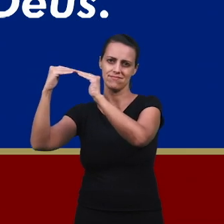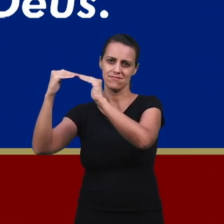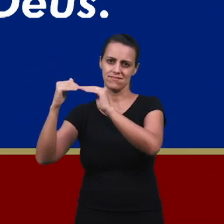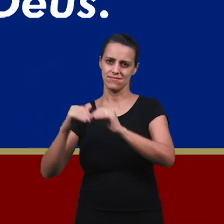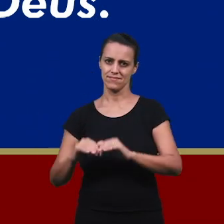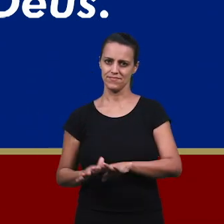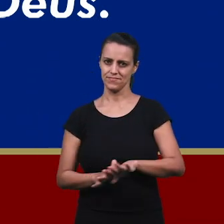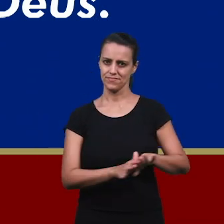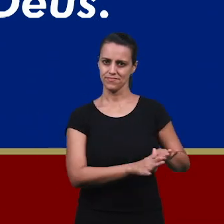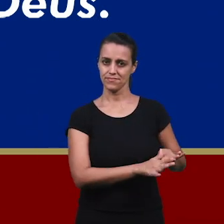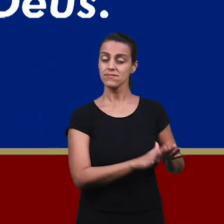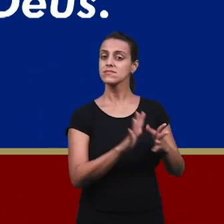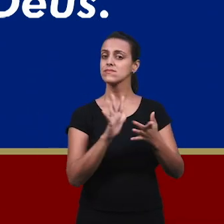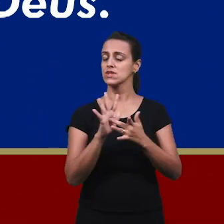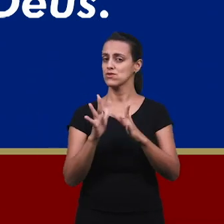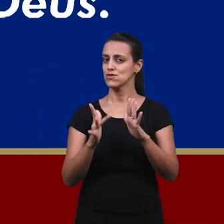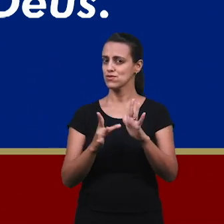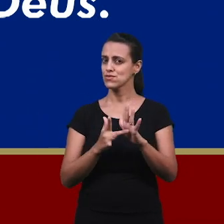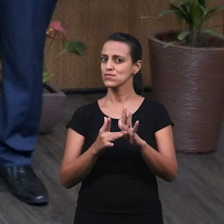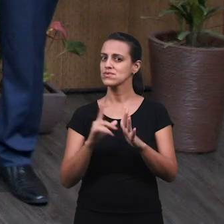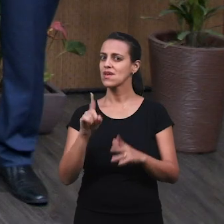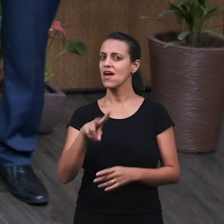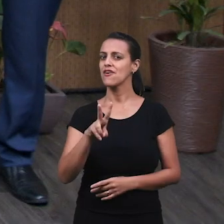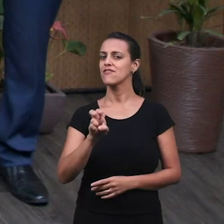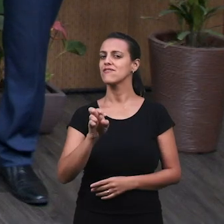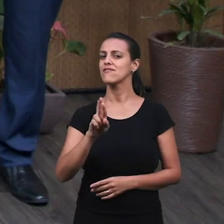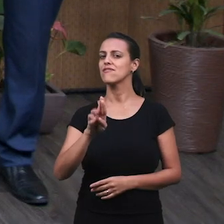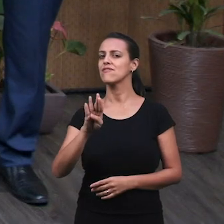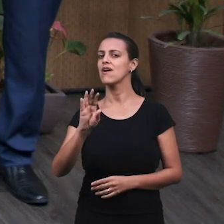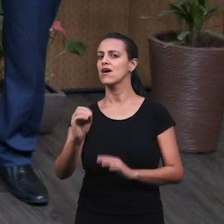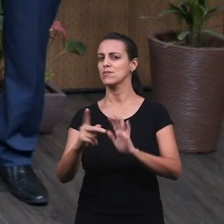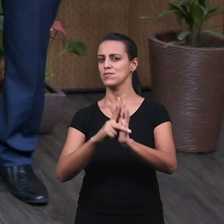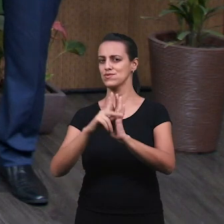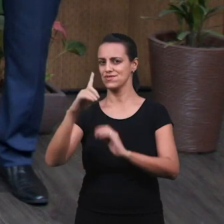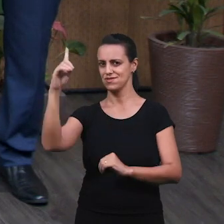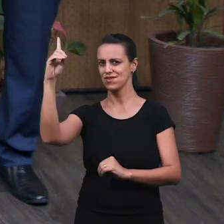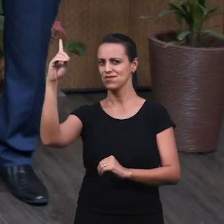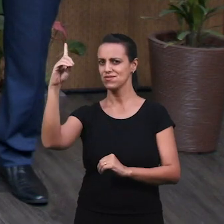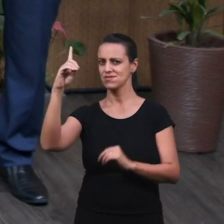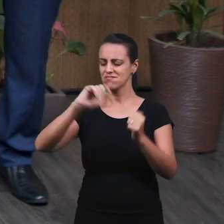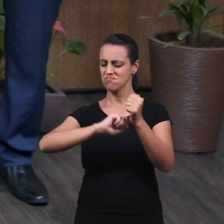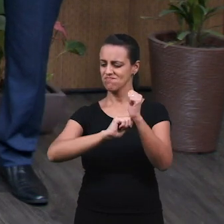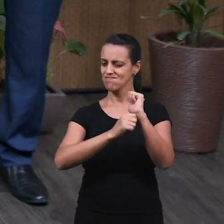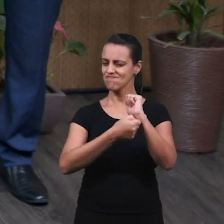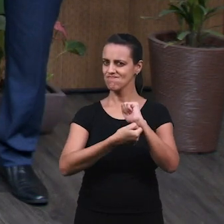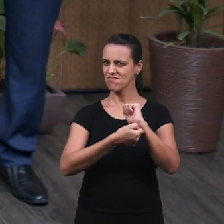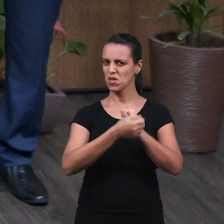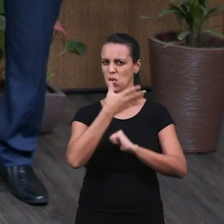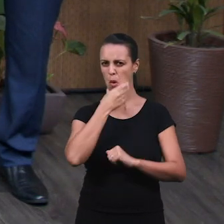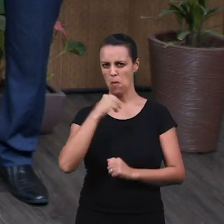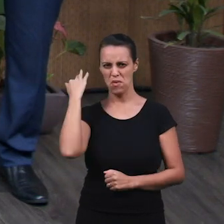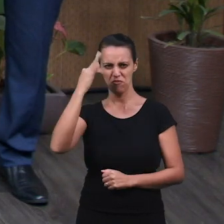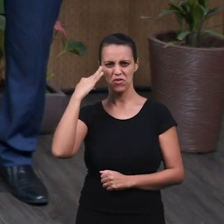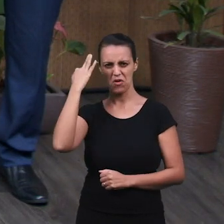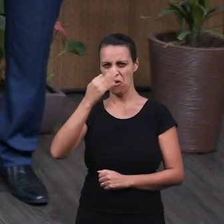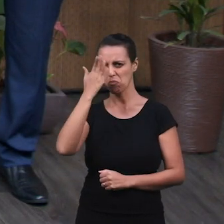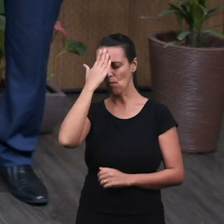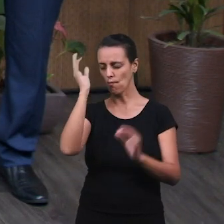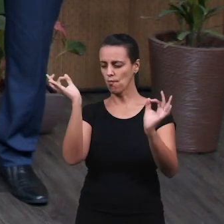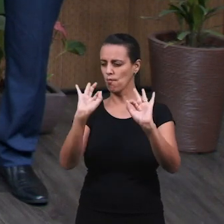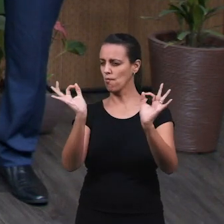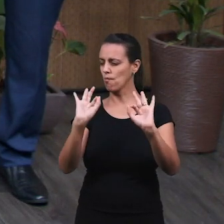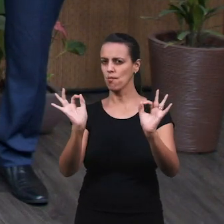Dieu. C'est le mystère que les philosophes n'ont pas pu comprendre, que les